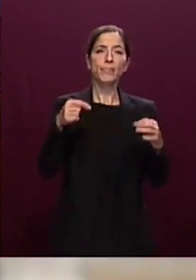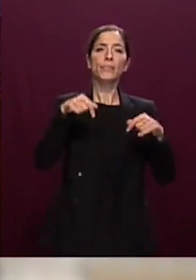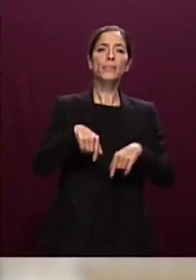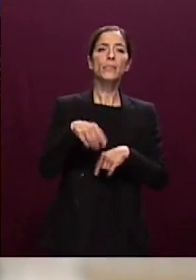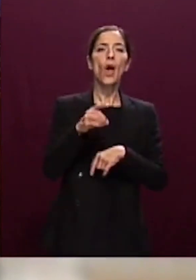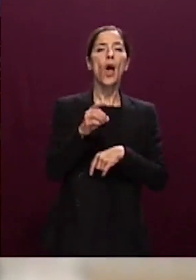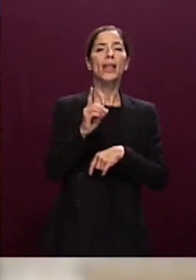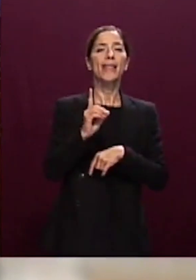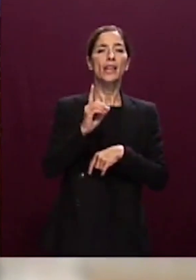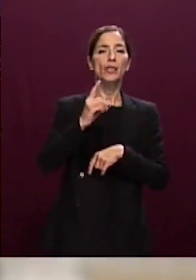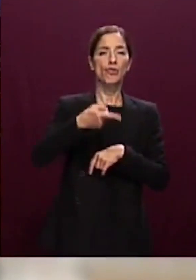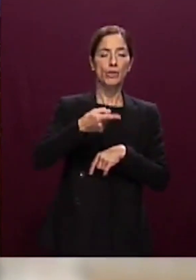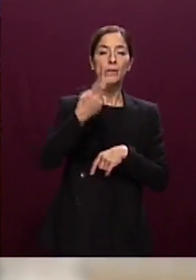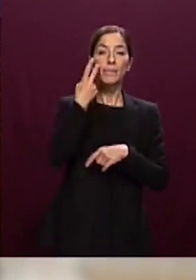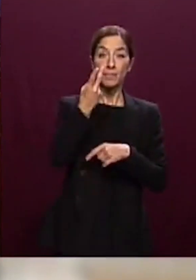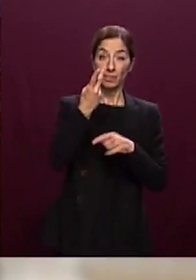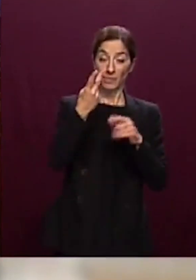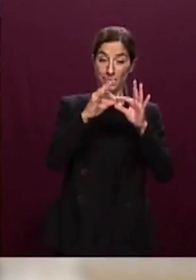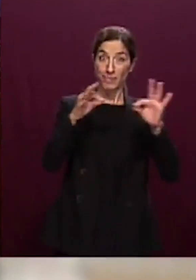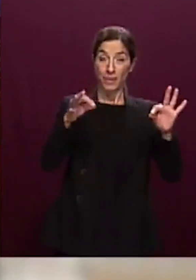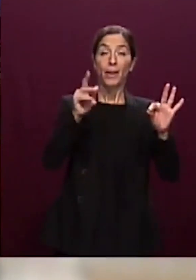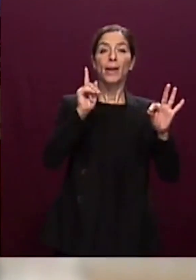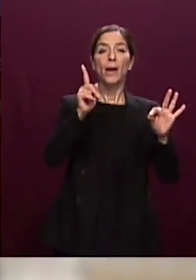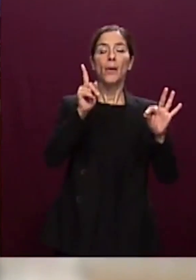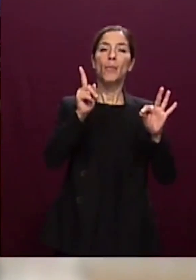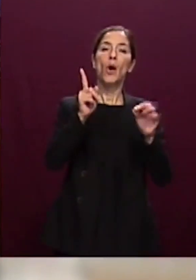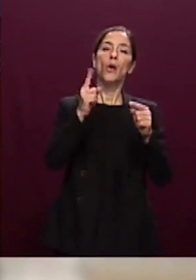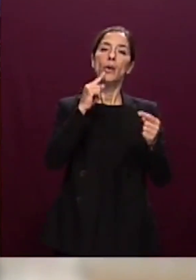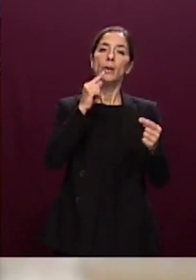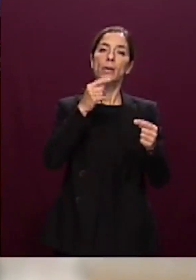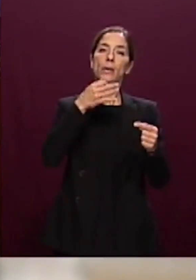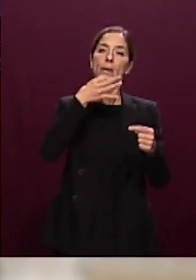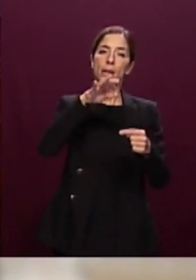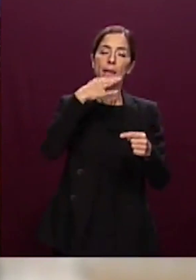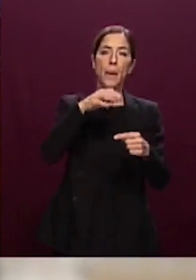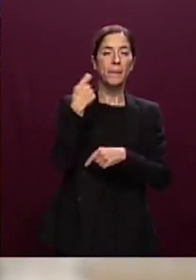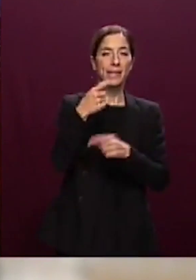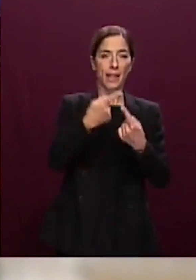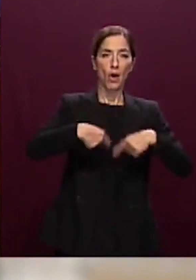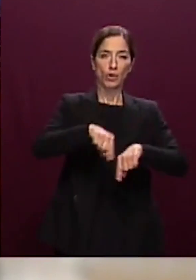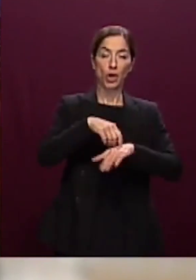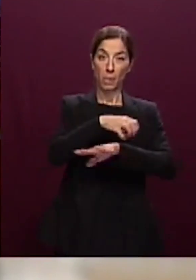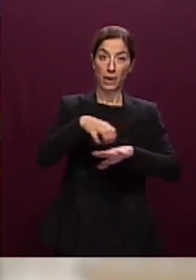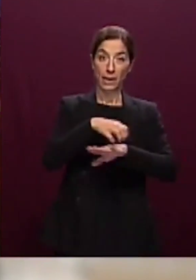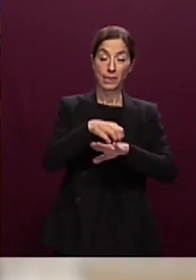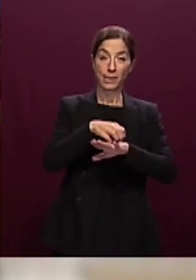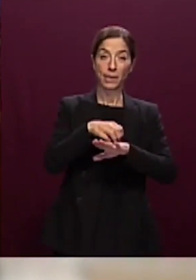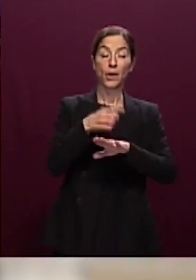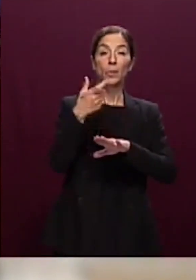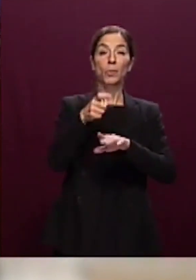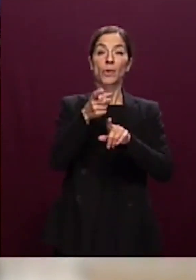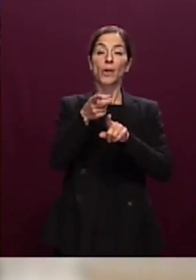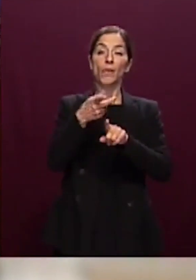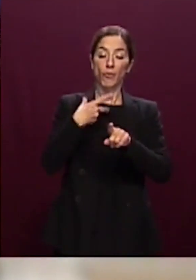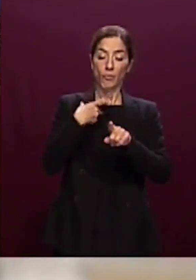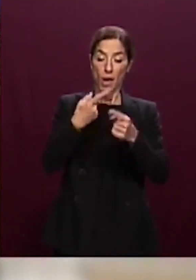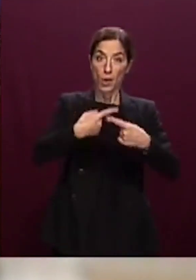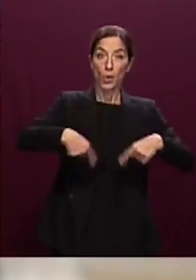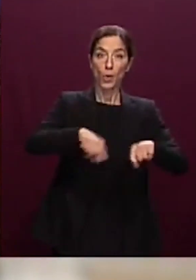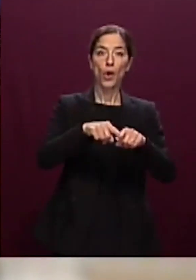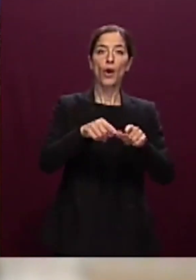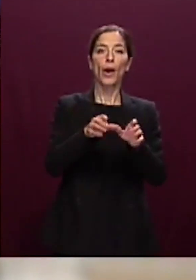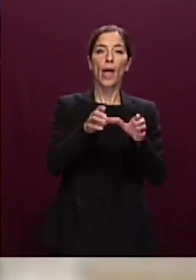lo svolgimento di comunicazione del Presidente del Consiglio dei Ministri in vista della riunione del Consiglio Europeo del 15-16 dicembre